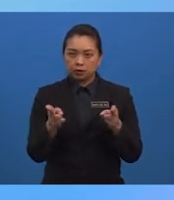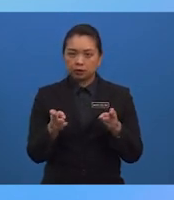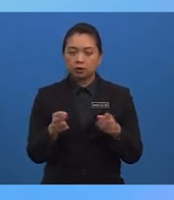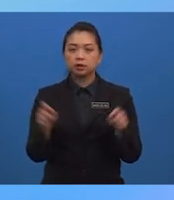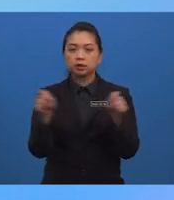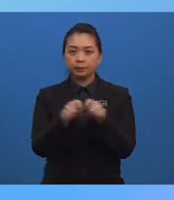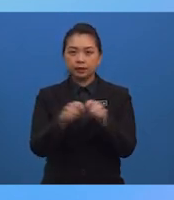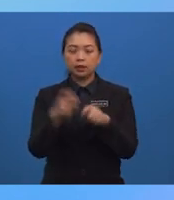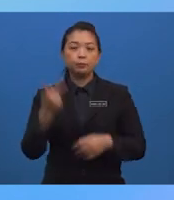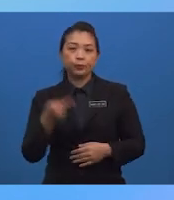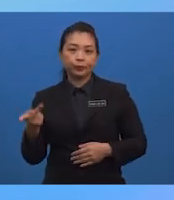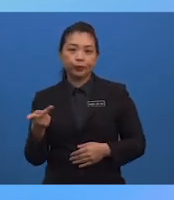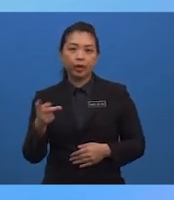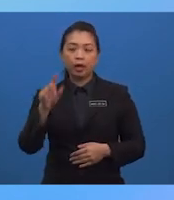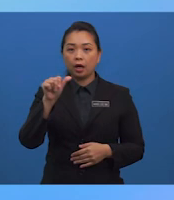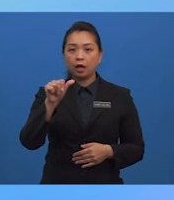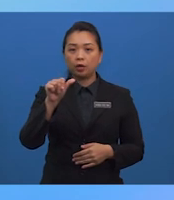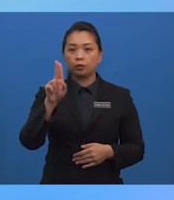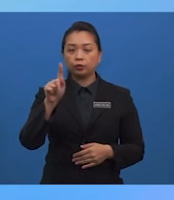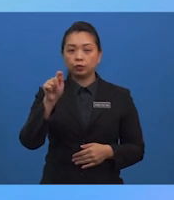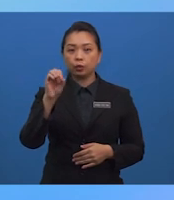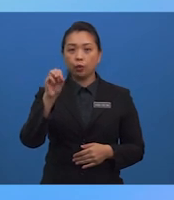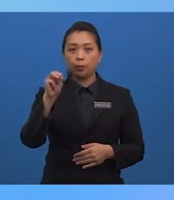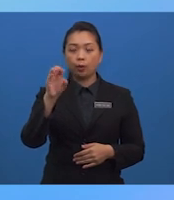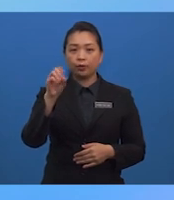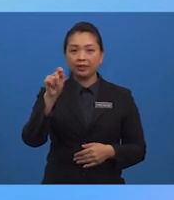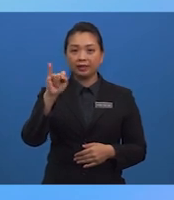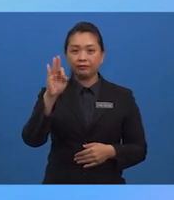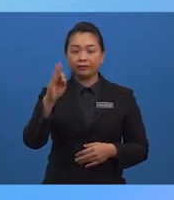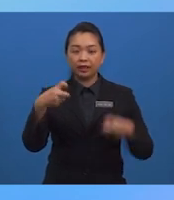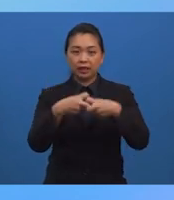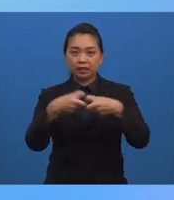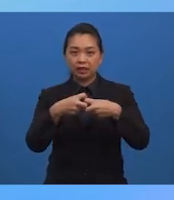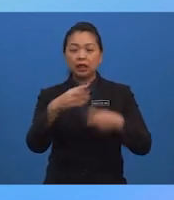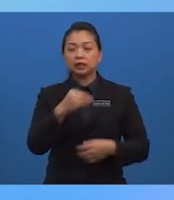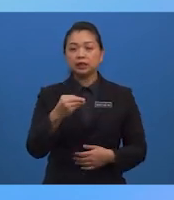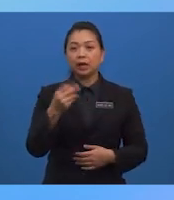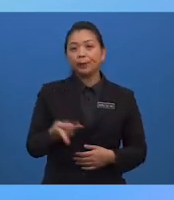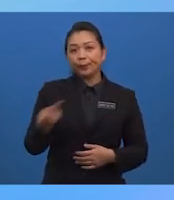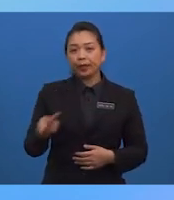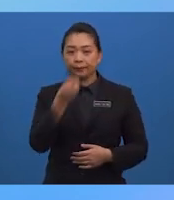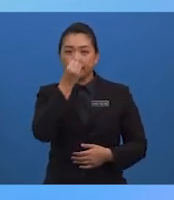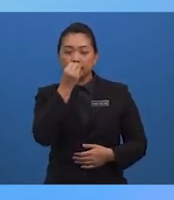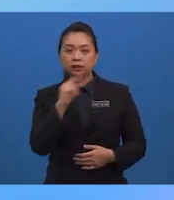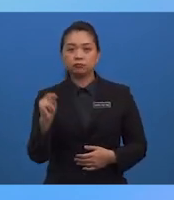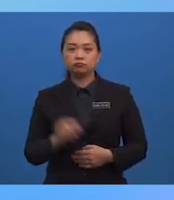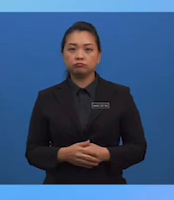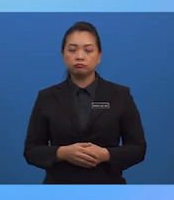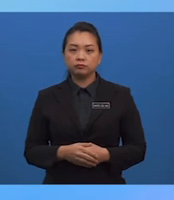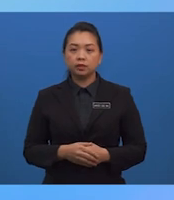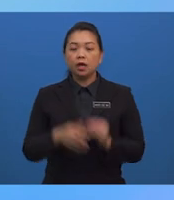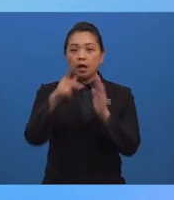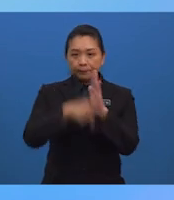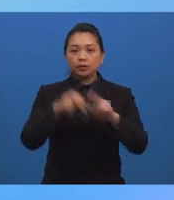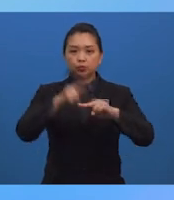seperti produk automotif, elektrik dan elektronik dan juga produk makanan. Penduduk